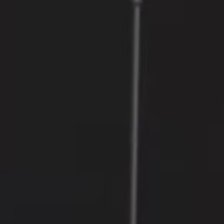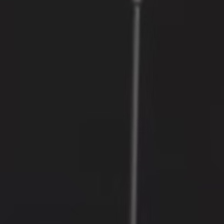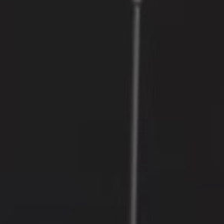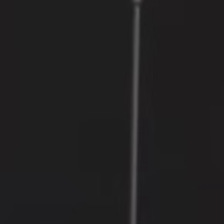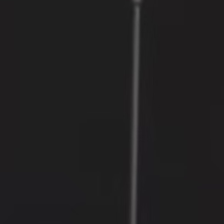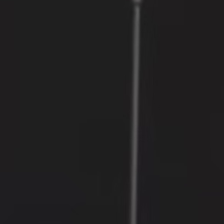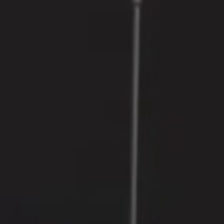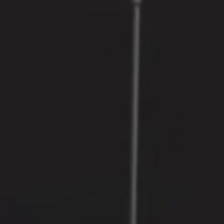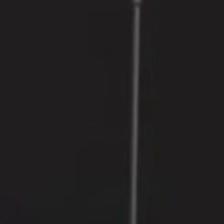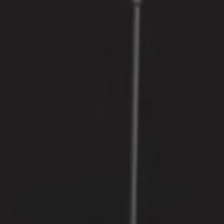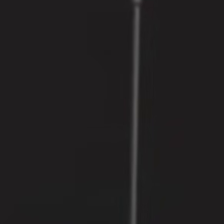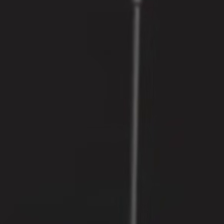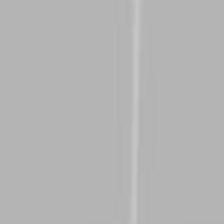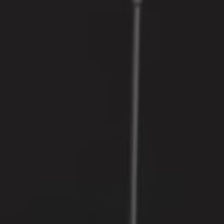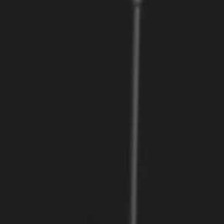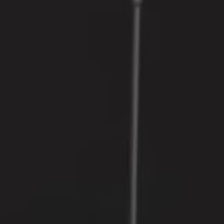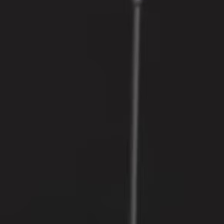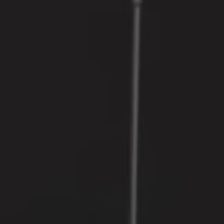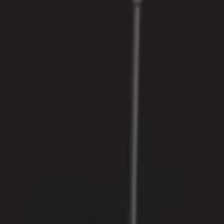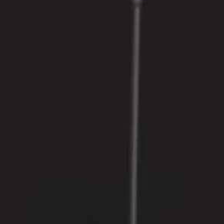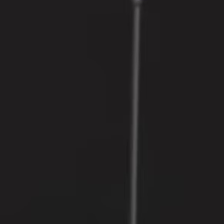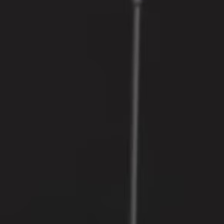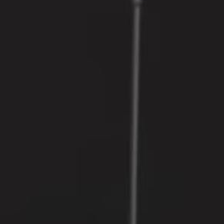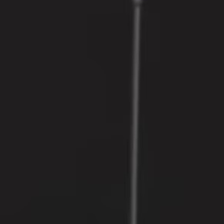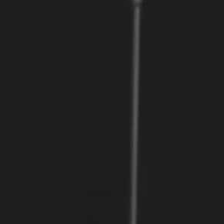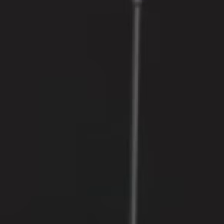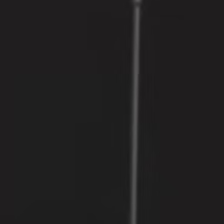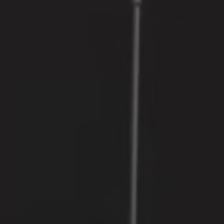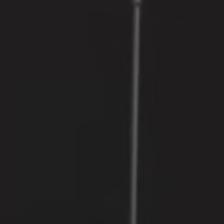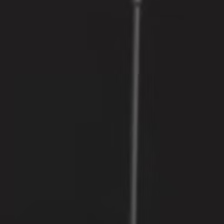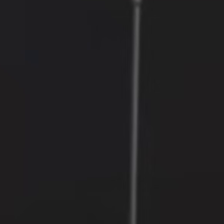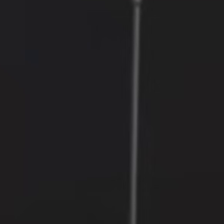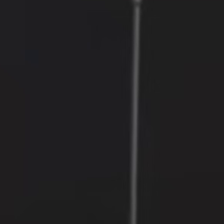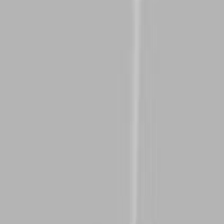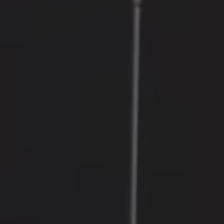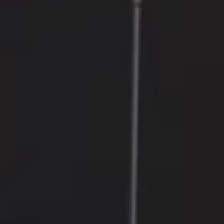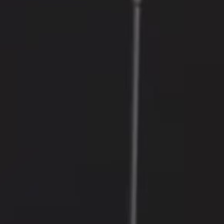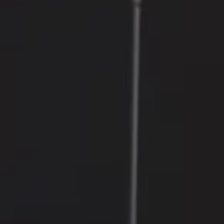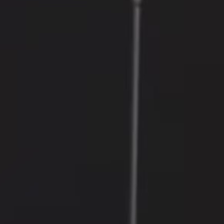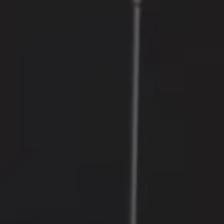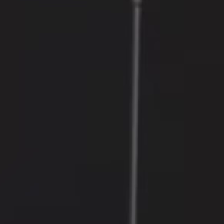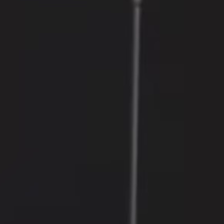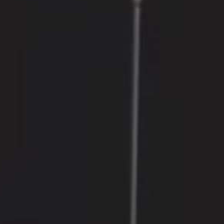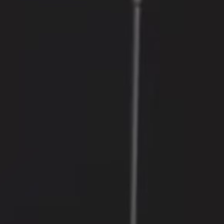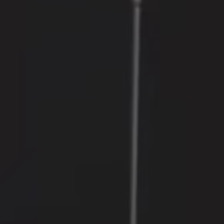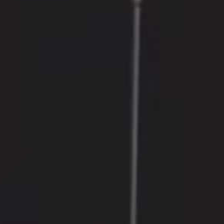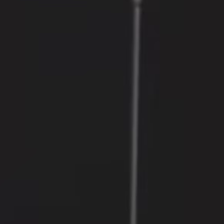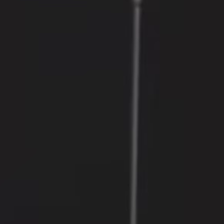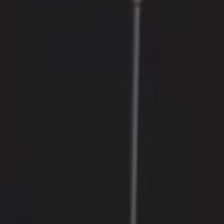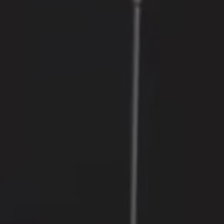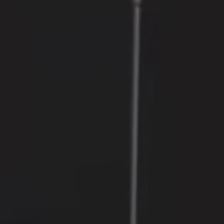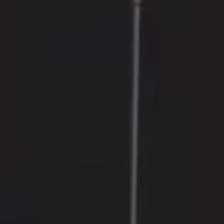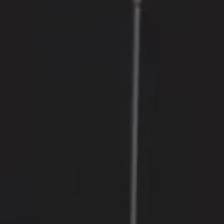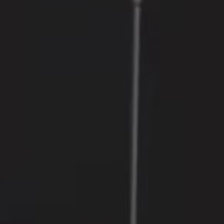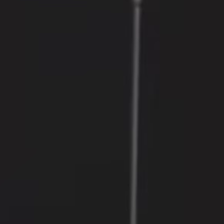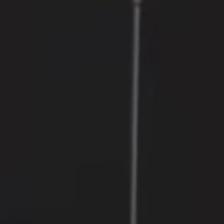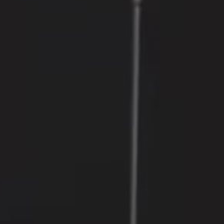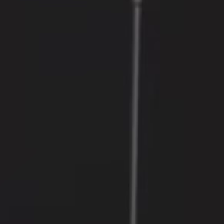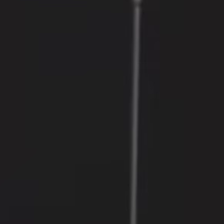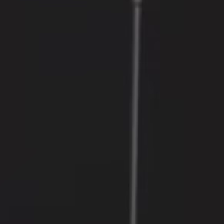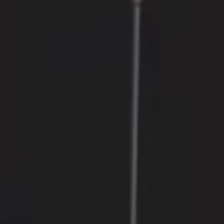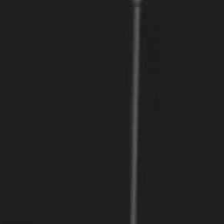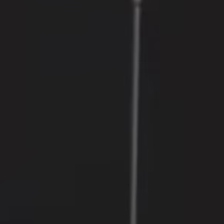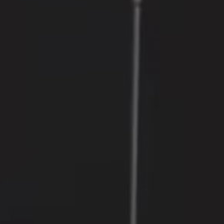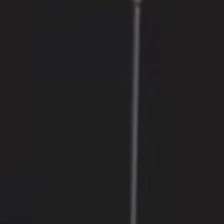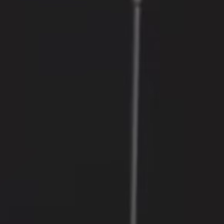දූෂණය ආණ්ඩුව නිල වශයෙන් අනුමත කරනවායි කියන එක තමයි මේකෙන් පේන්නේ. මොකද හේතුව විගණන දෙපාර්තමේන්තුවට එහා